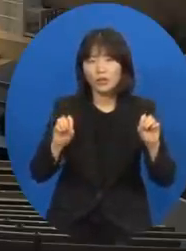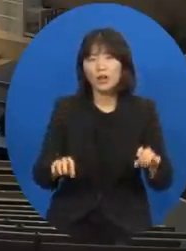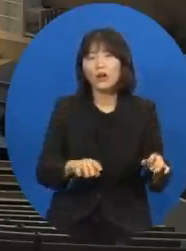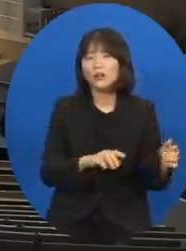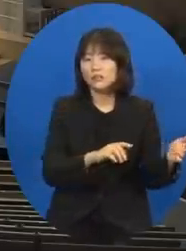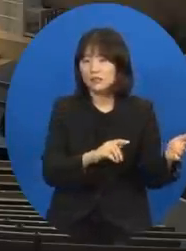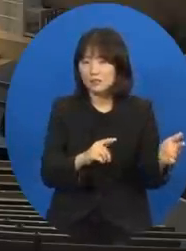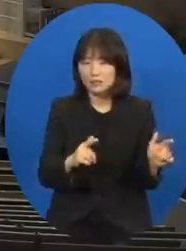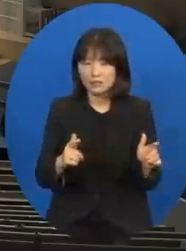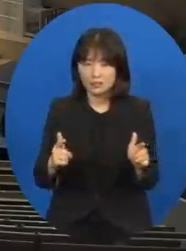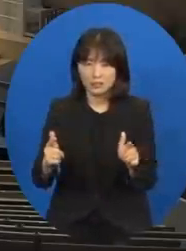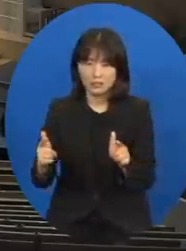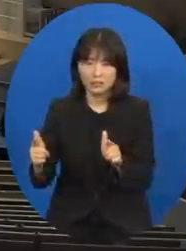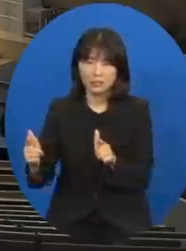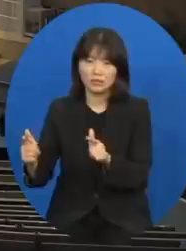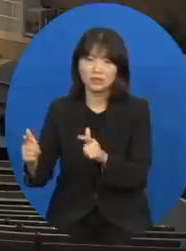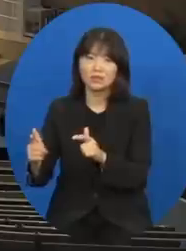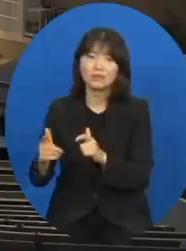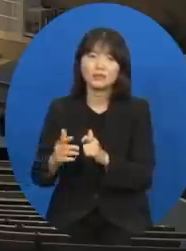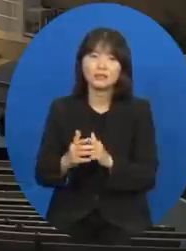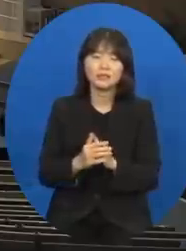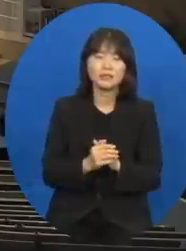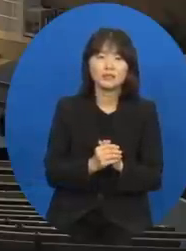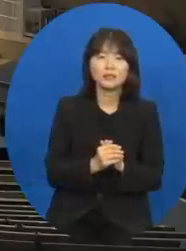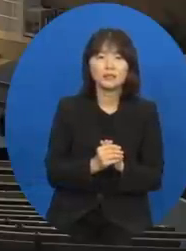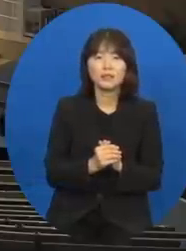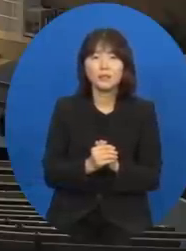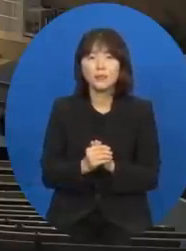헛된 것들을